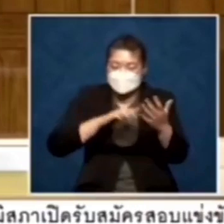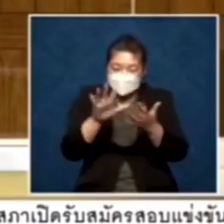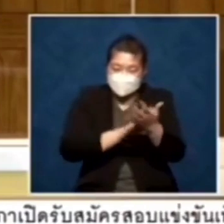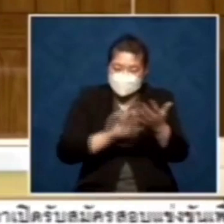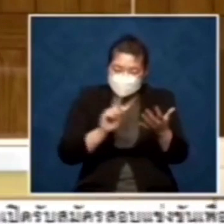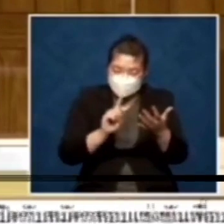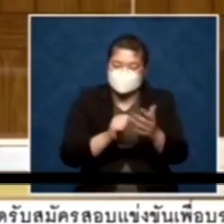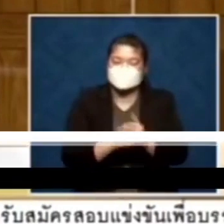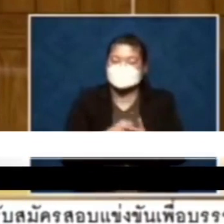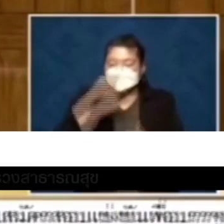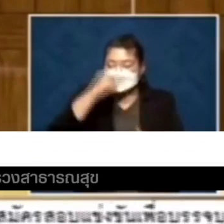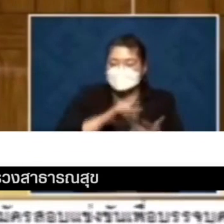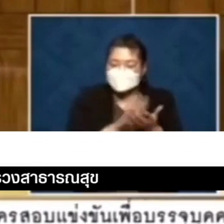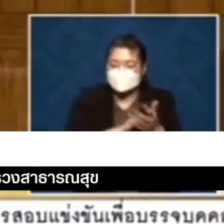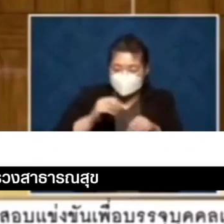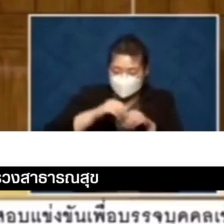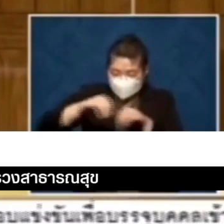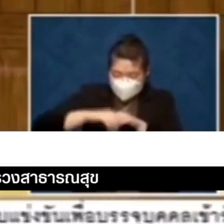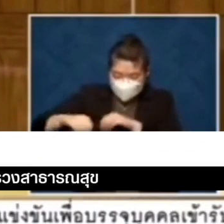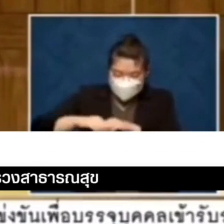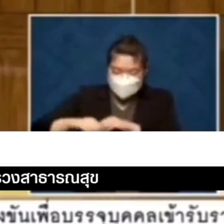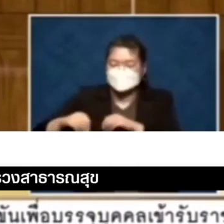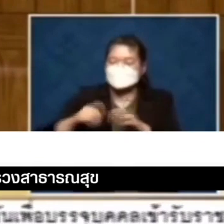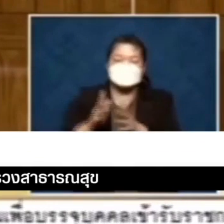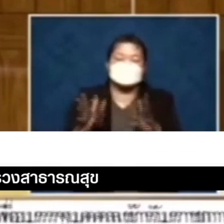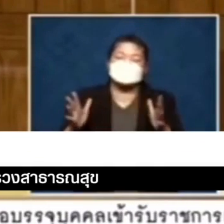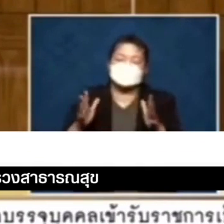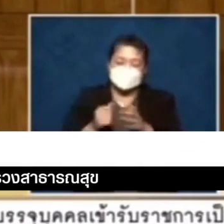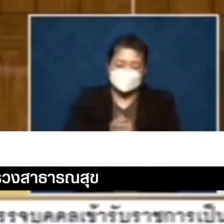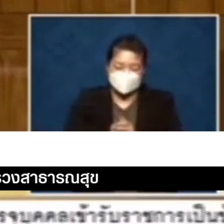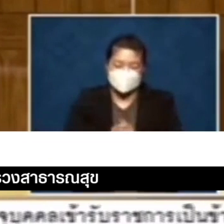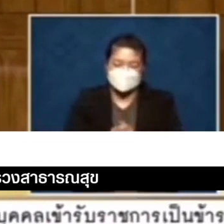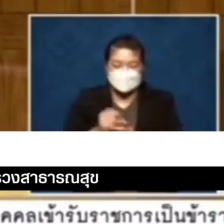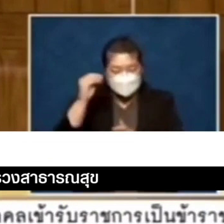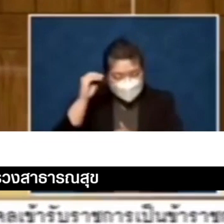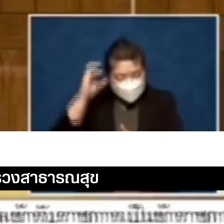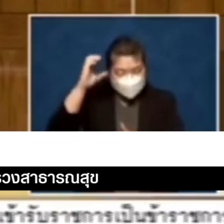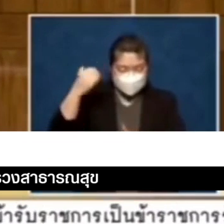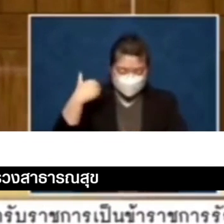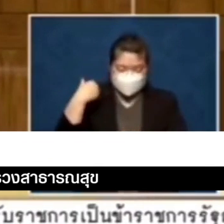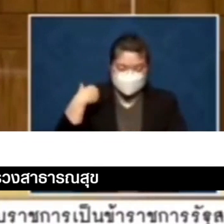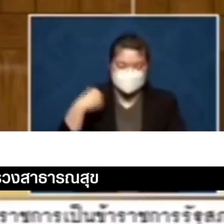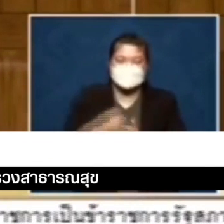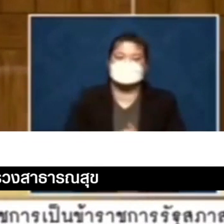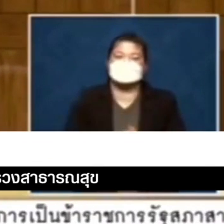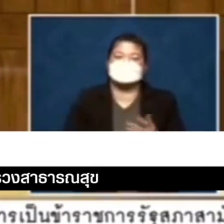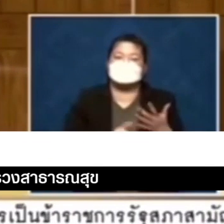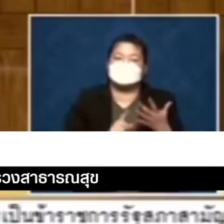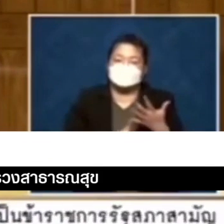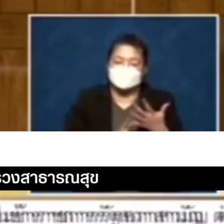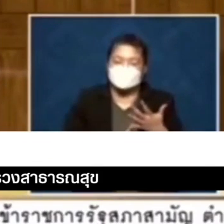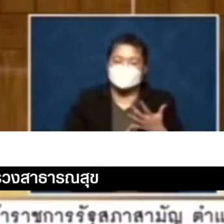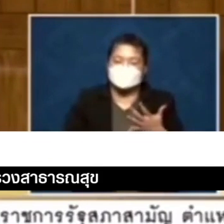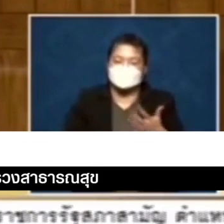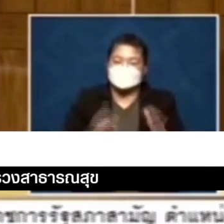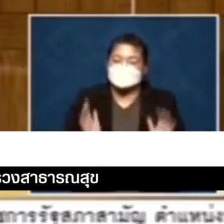แลนด์เป็นชาติที่ใช้กันชาอย่เข้าใจถ้าเรื่องของคนสนับสนุน นโยบ